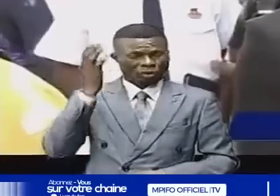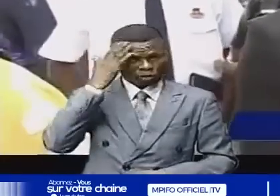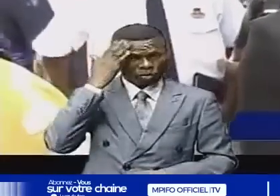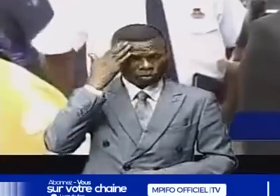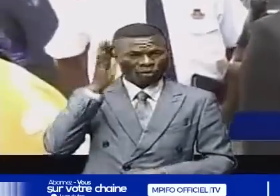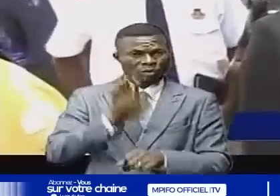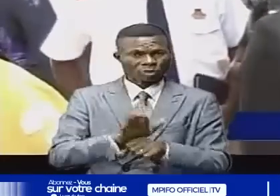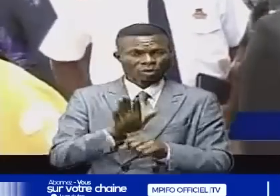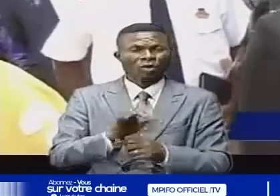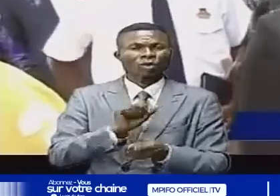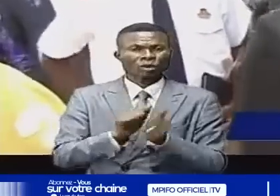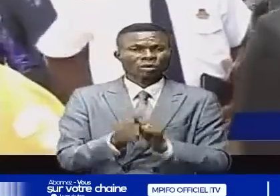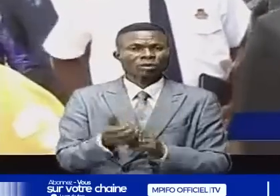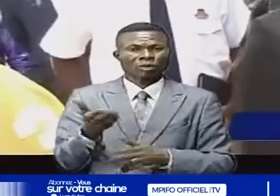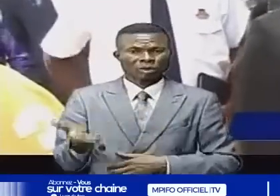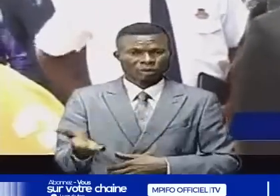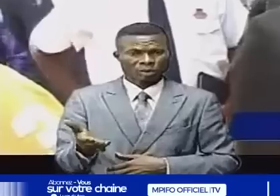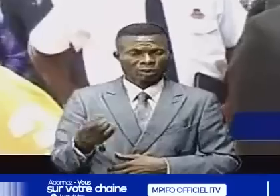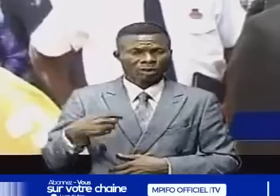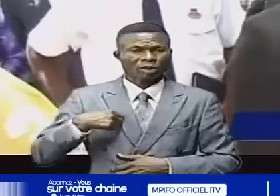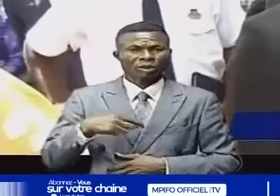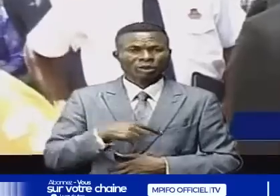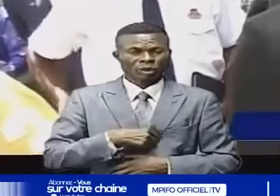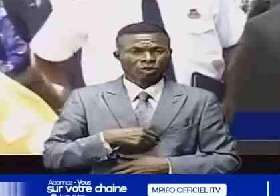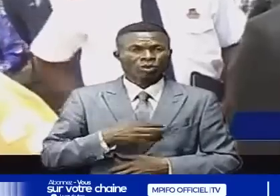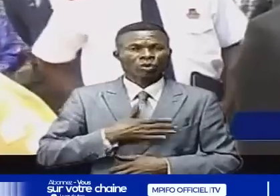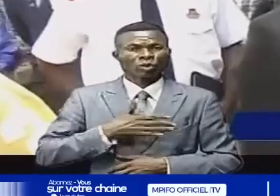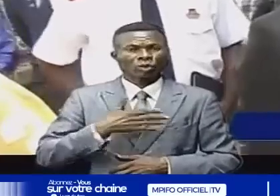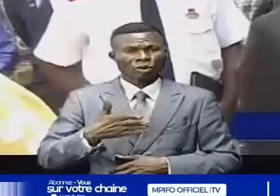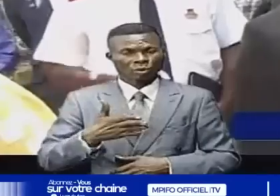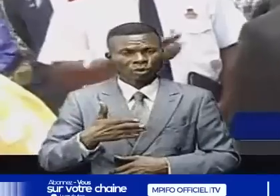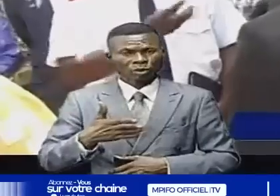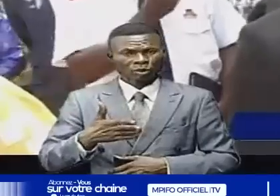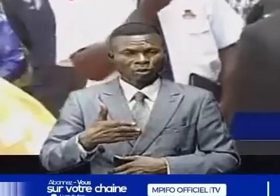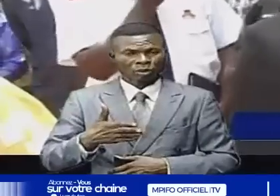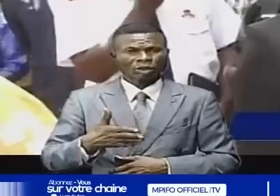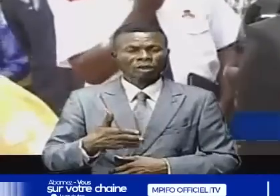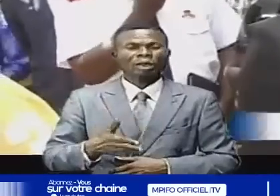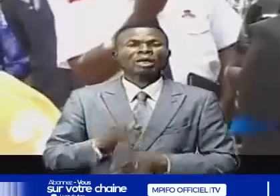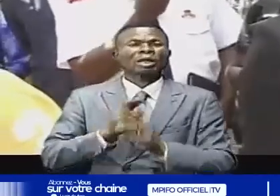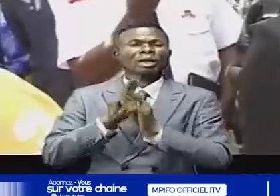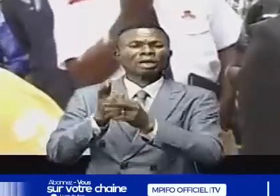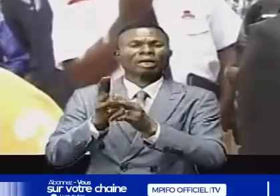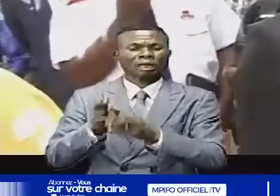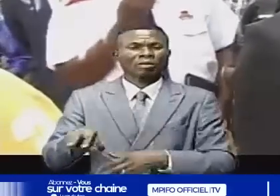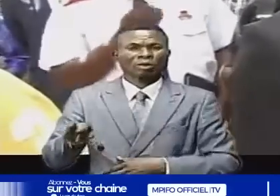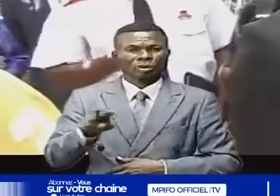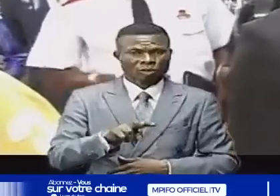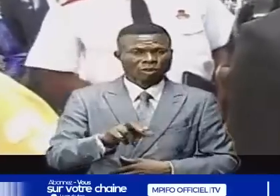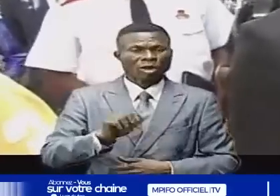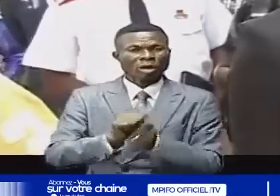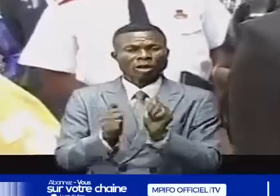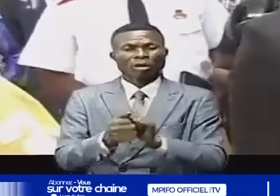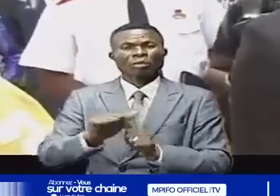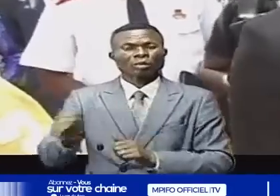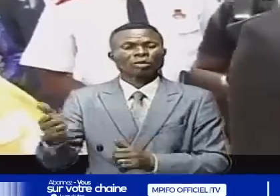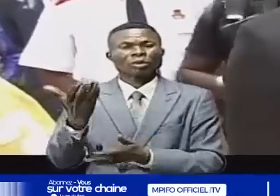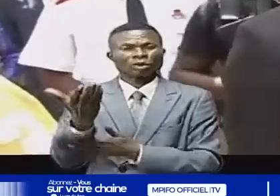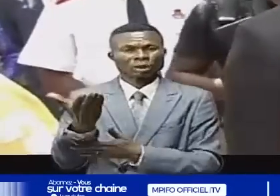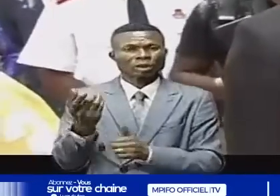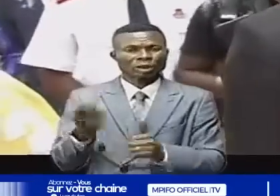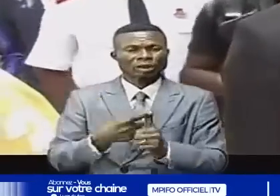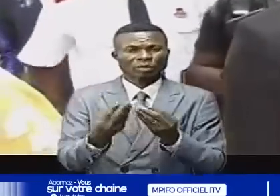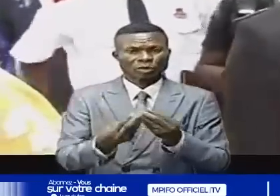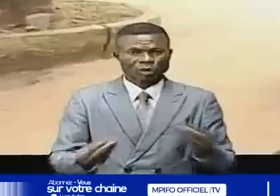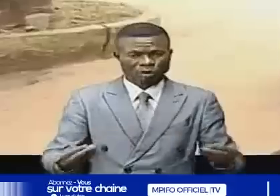beaucoup de leurs problèmes et nous avons essayé de leur faire comprendre que certains problèmes nécessitent des